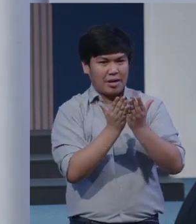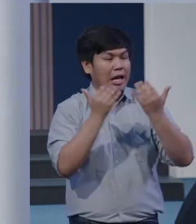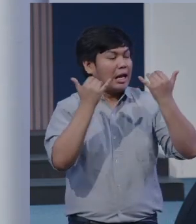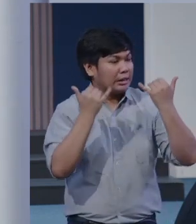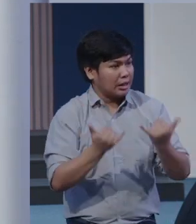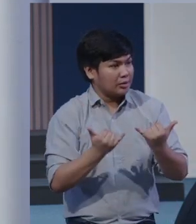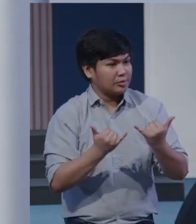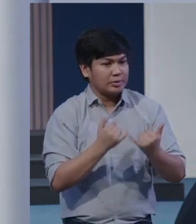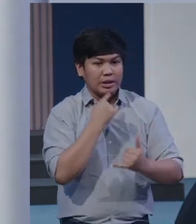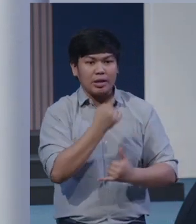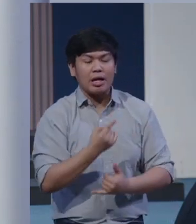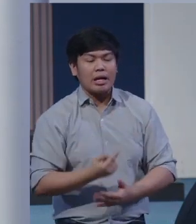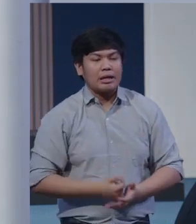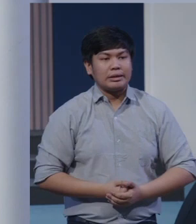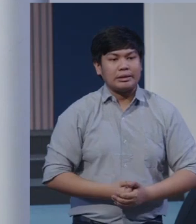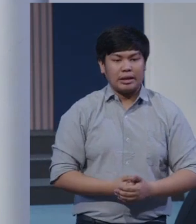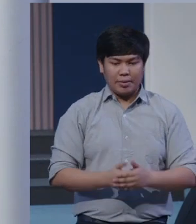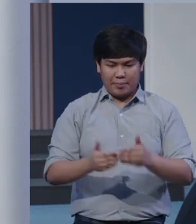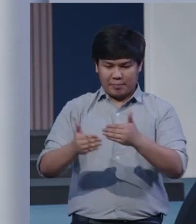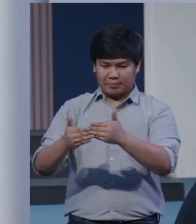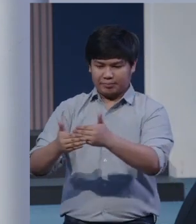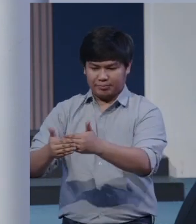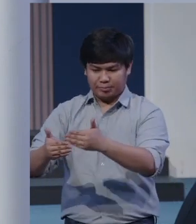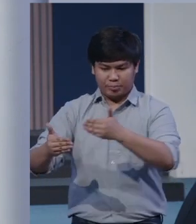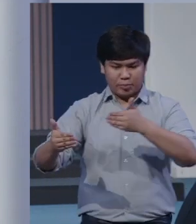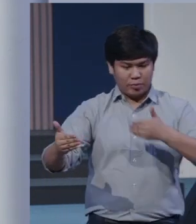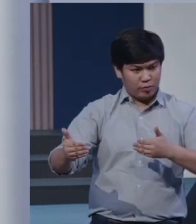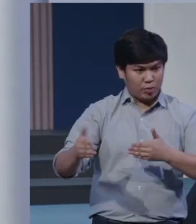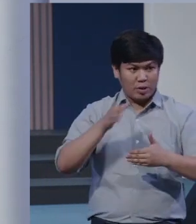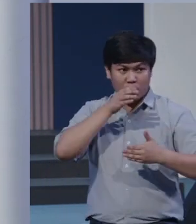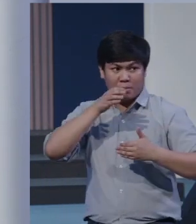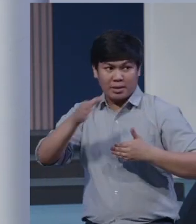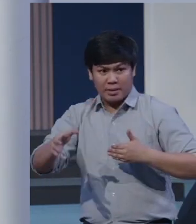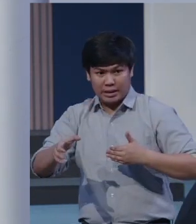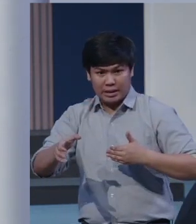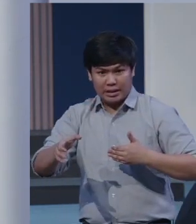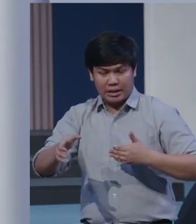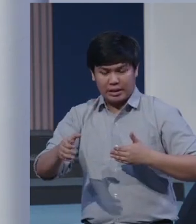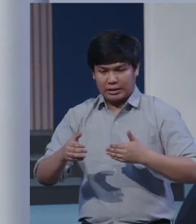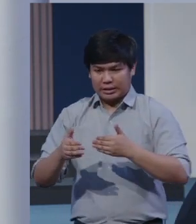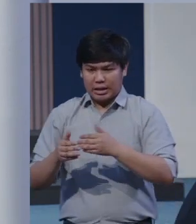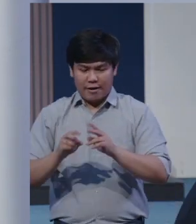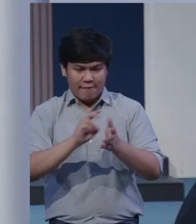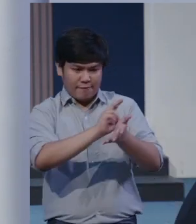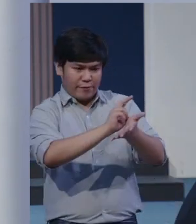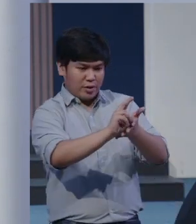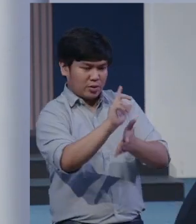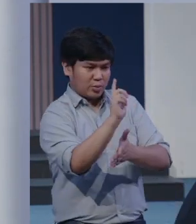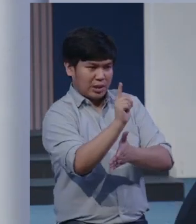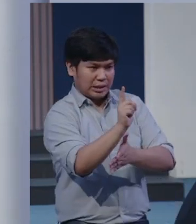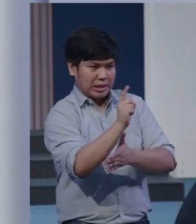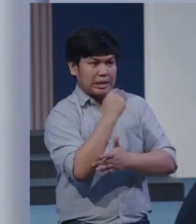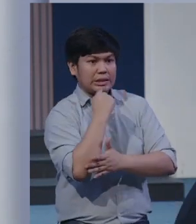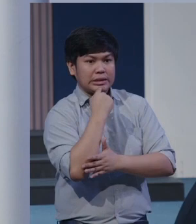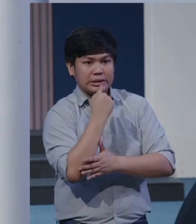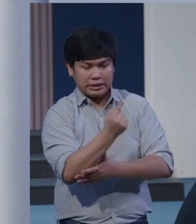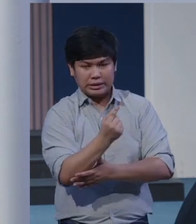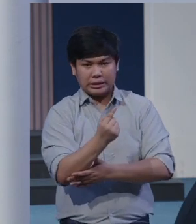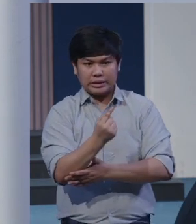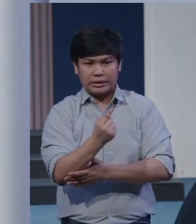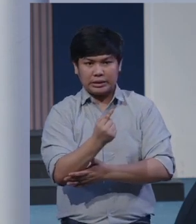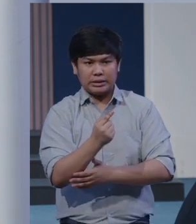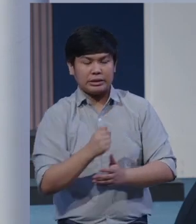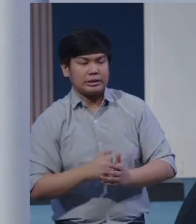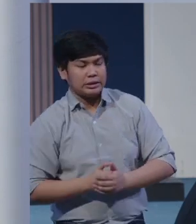niya Saang galing yung therefore Tingnan niyo Iyung verse 20 as but